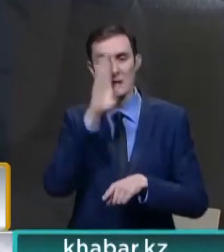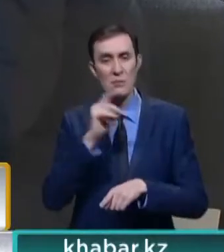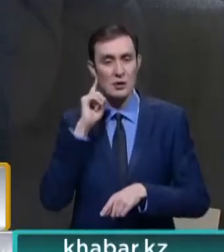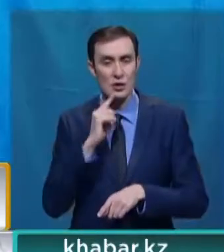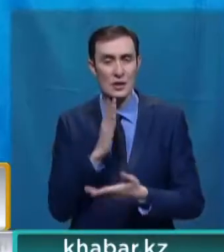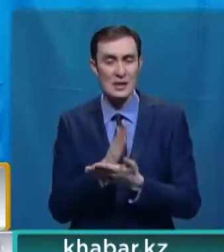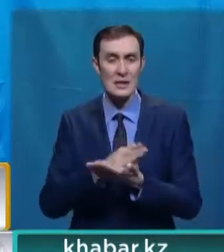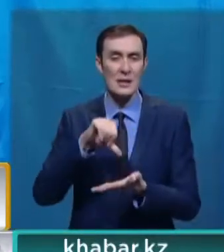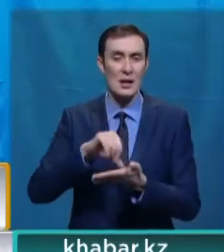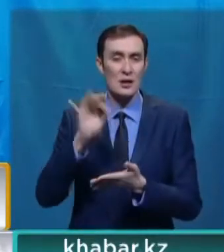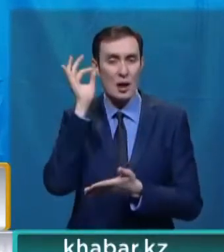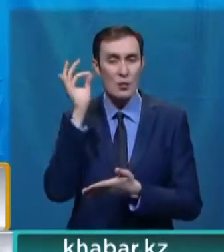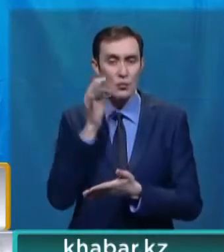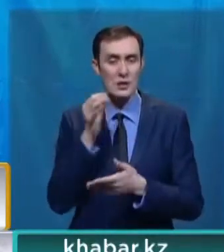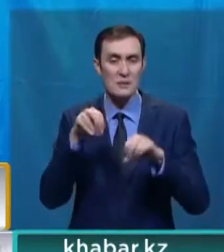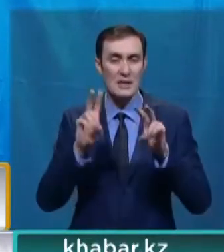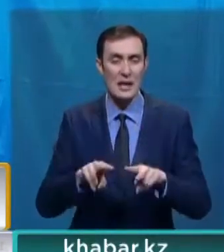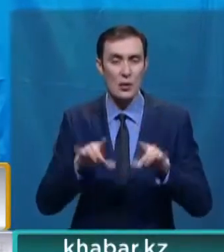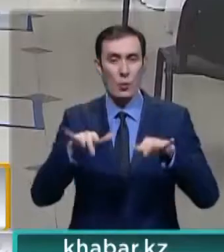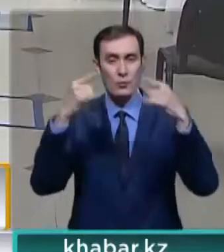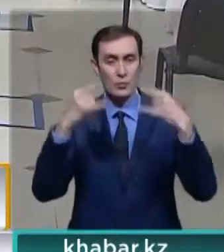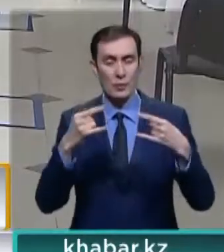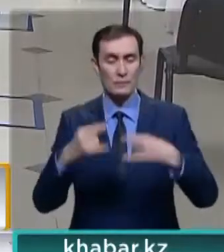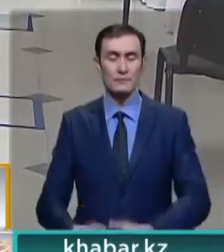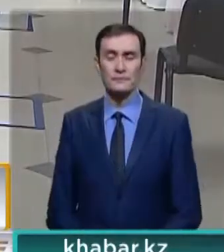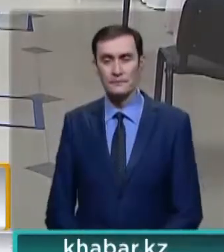слабослышащих представляются наушники и персональный компьютер.